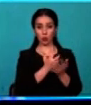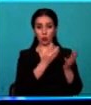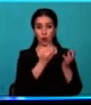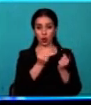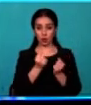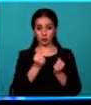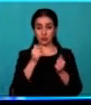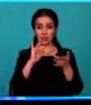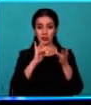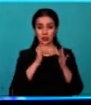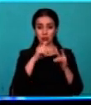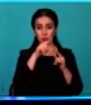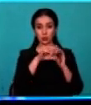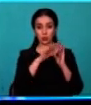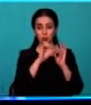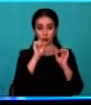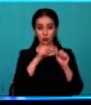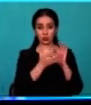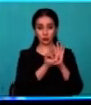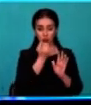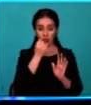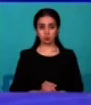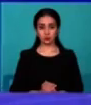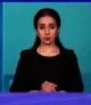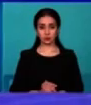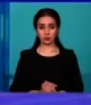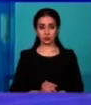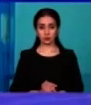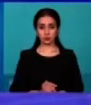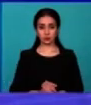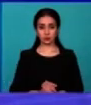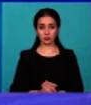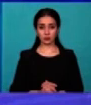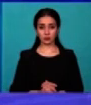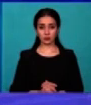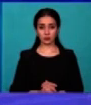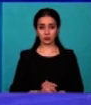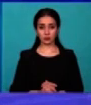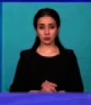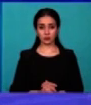olamiz internetdan va mana quyidagicha bajaramiz. Demak,